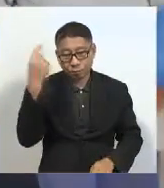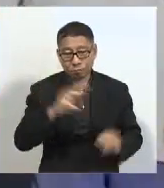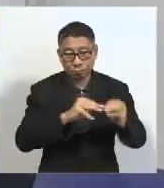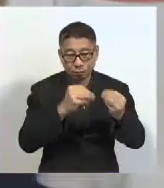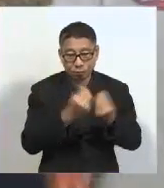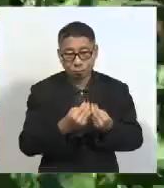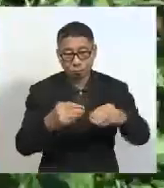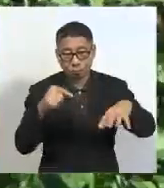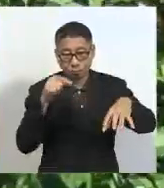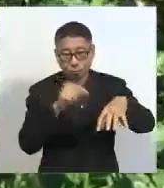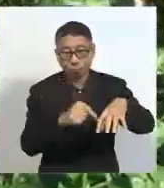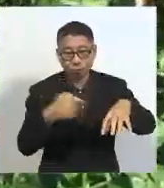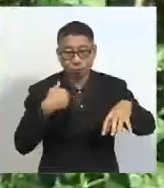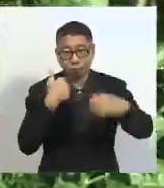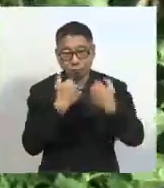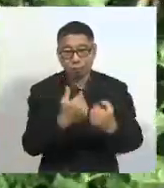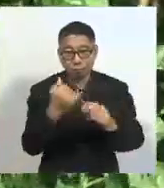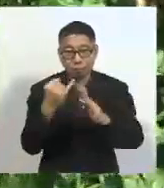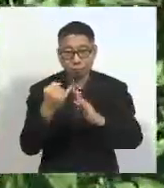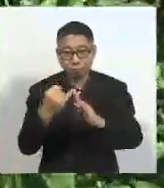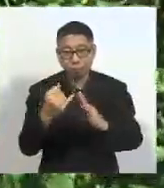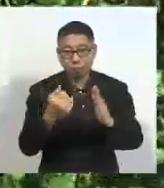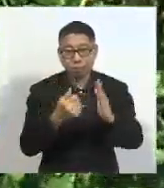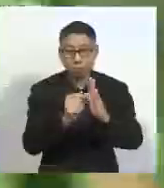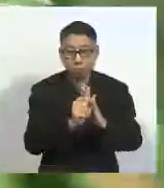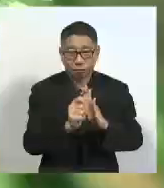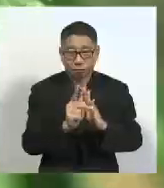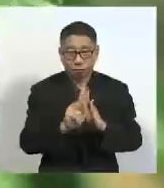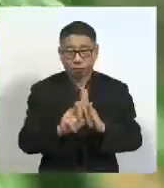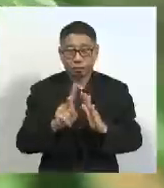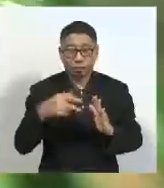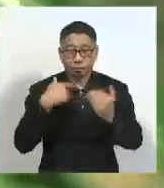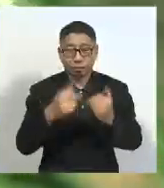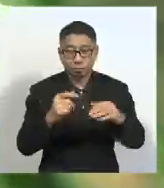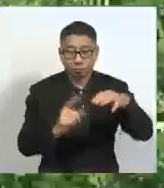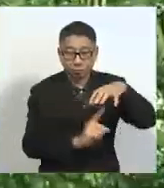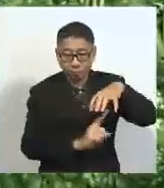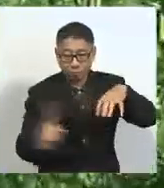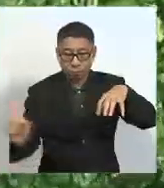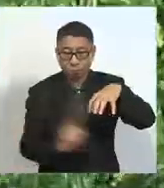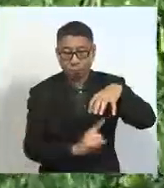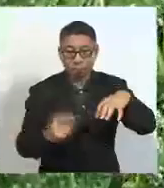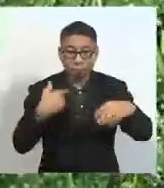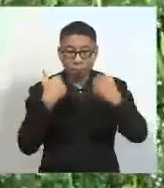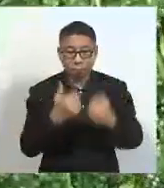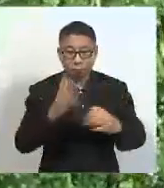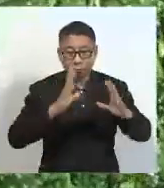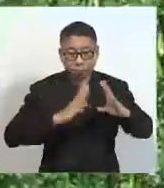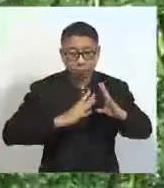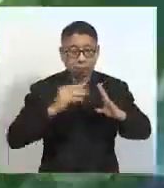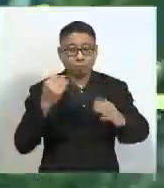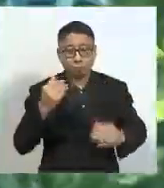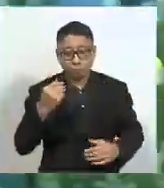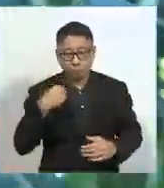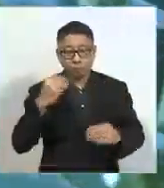ท็อปนวัดวิถีบ้านท่าวัดเหนือตำบลเหล่าปอแดงมีการมาเที่ยวแบบไปกลับในวันเดียวและการพักค้างแรม